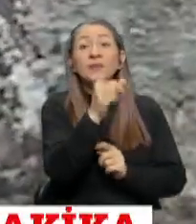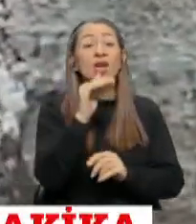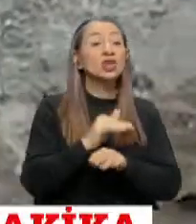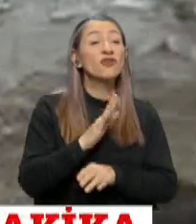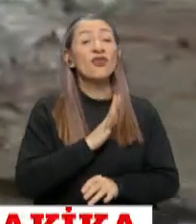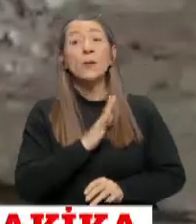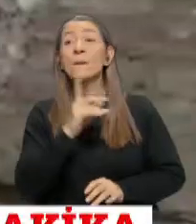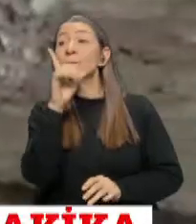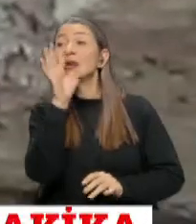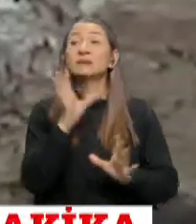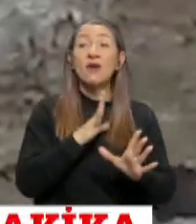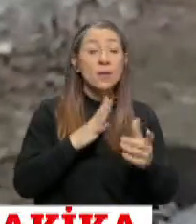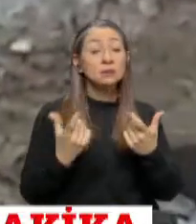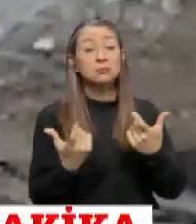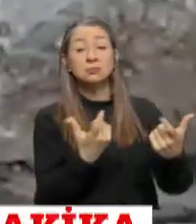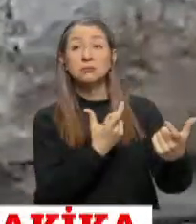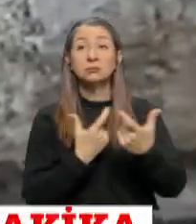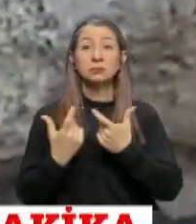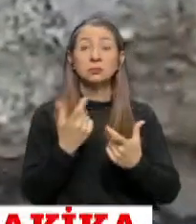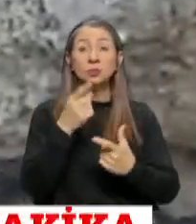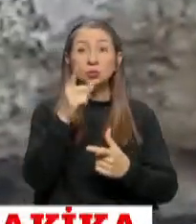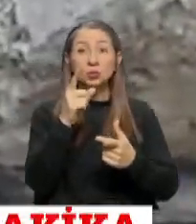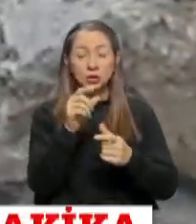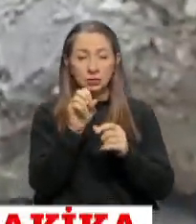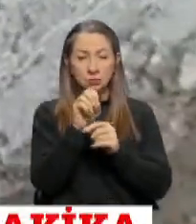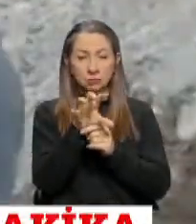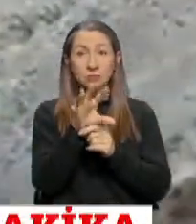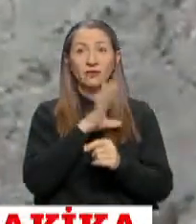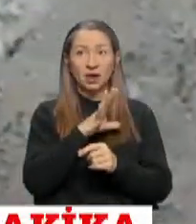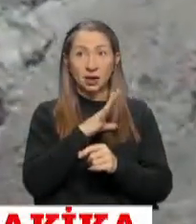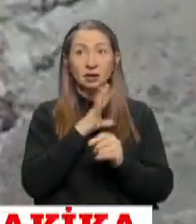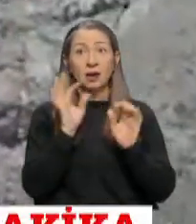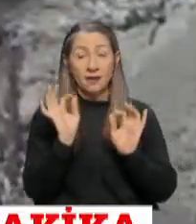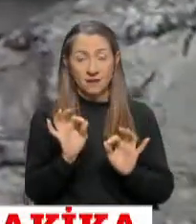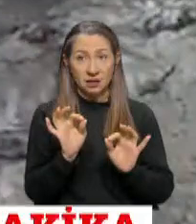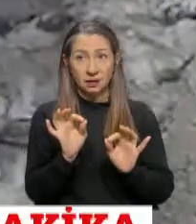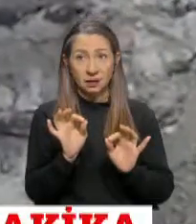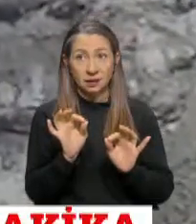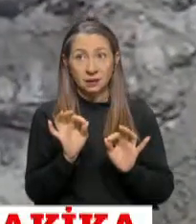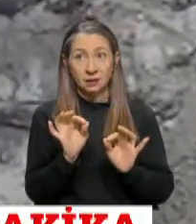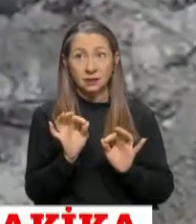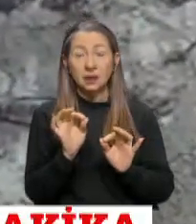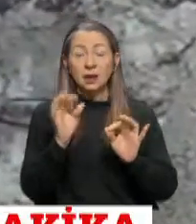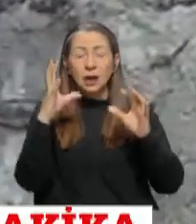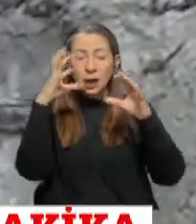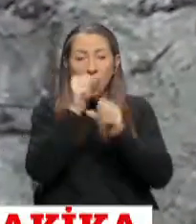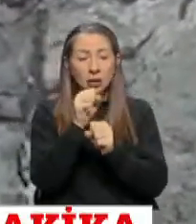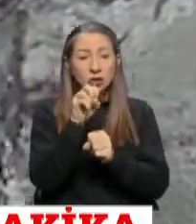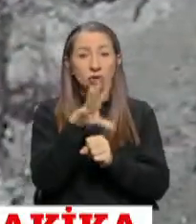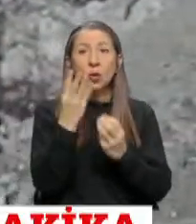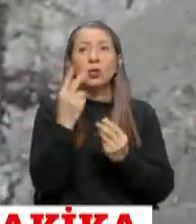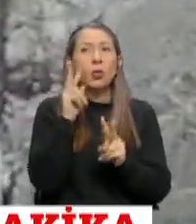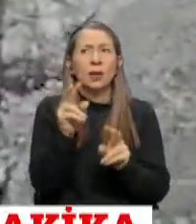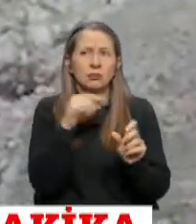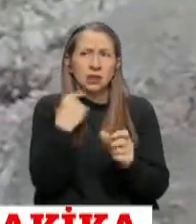kimse var mı veya bir kimse var mı diye. Bunun ucunda LED ışıklandırma da var. Evet, LED ışıklandırması var. Zaten karanlık ortam, ışıklandırma olmadan bir